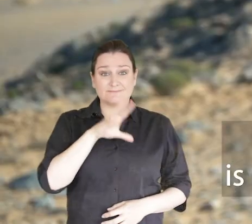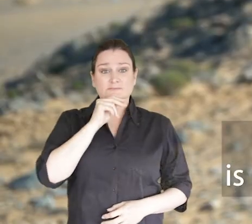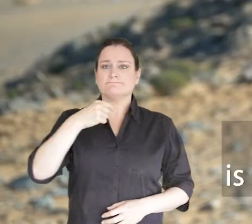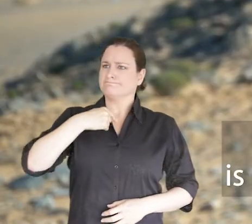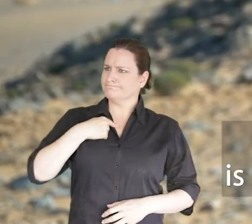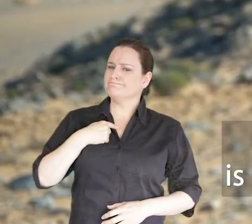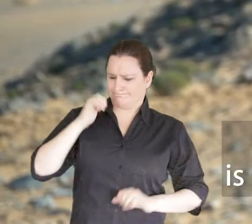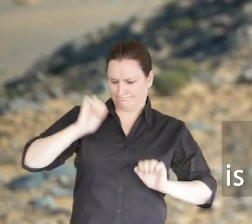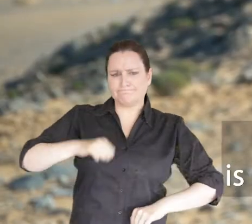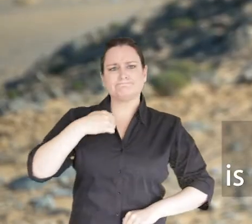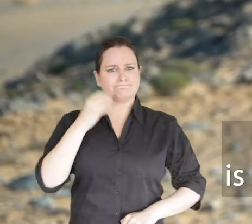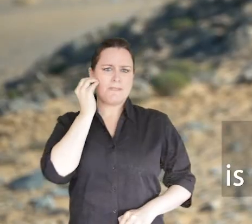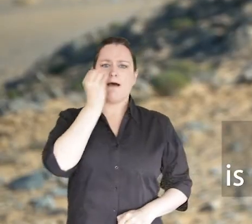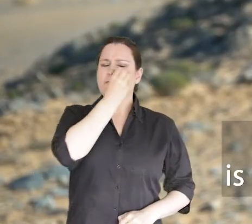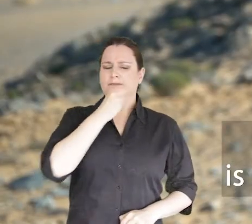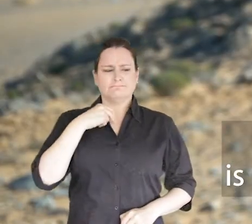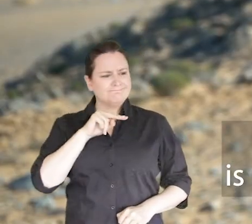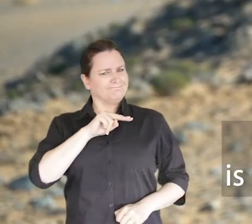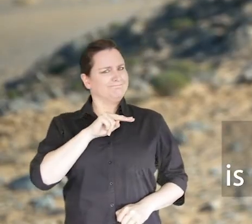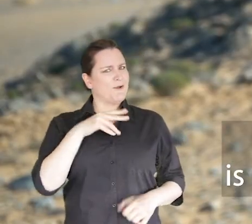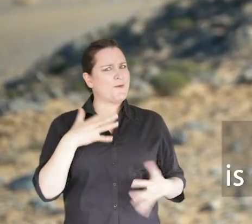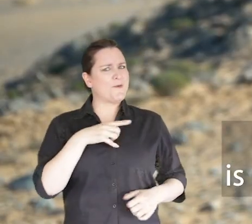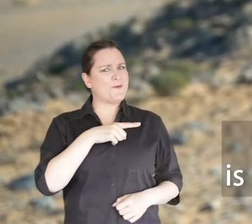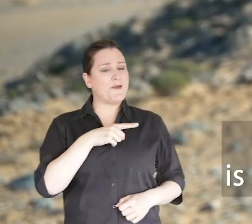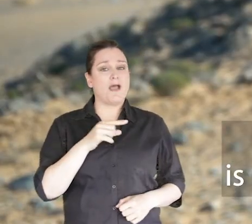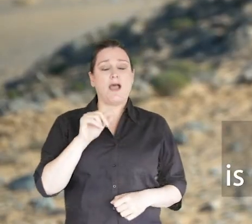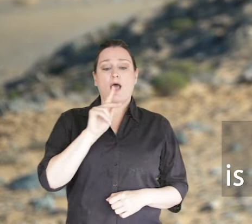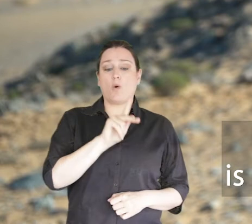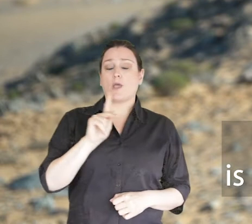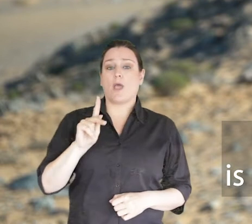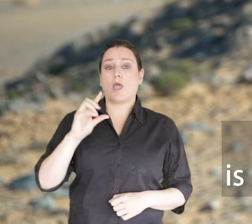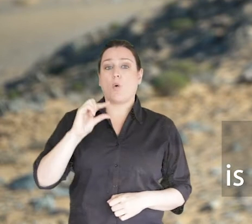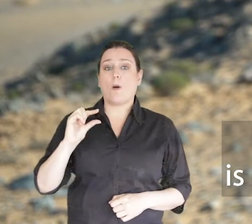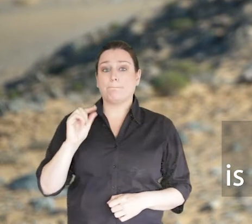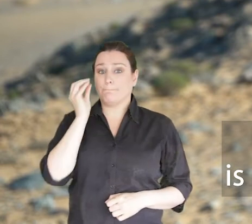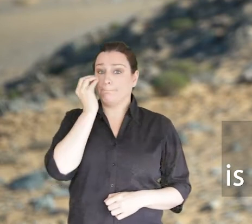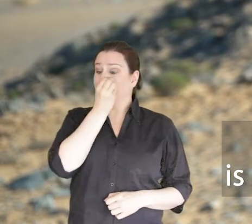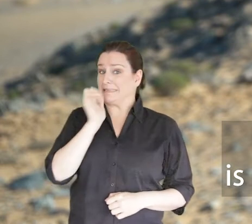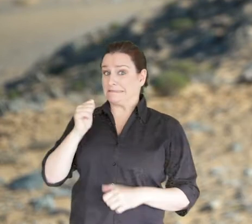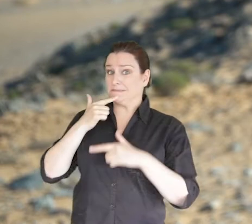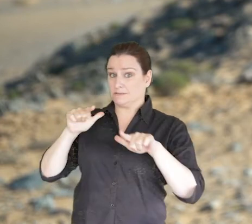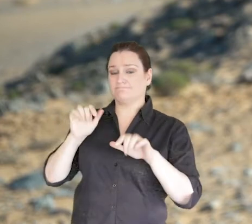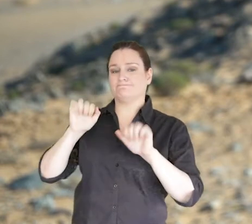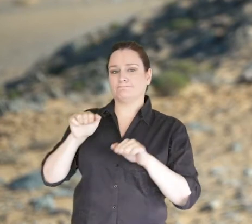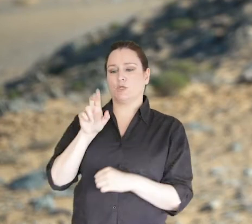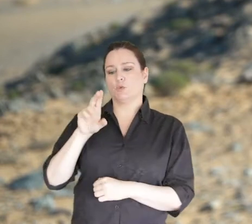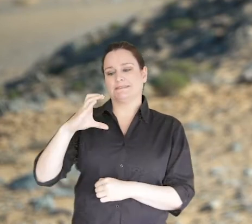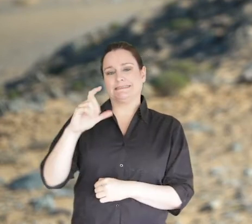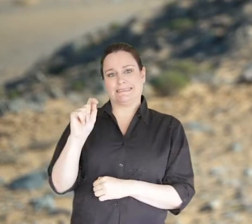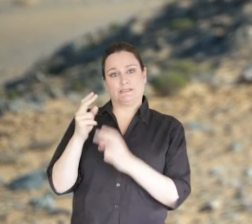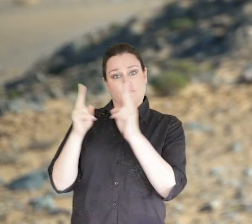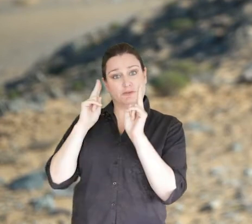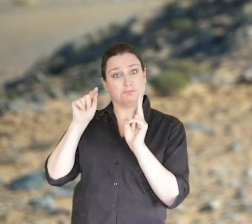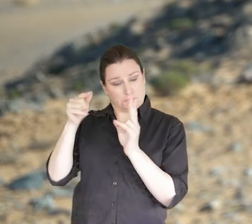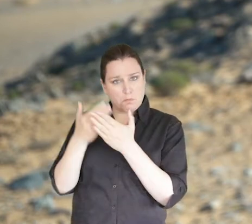Ek is ook so bly om te hoor dat Khoikhoi Goab nou aangebied word as 'n vak by die Universiteit van Kaapstad en dat dit ook